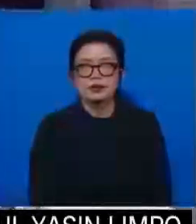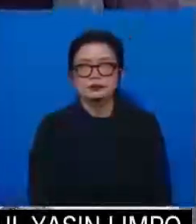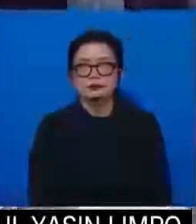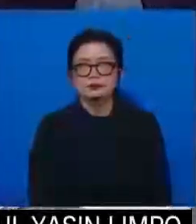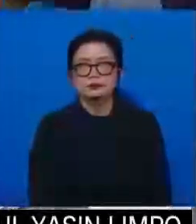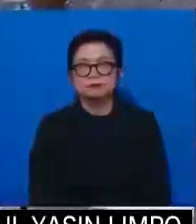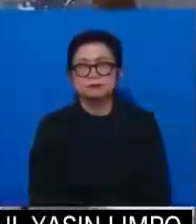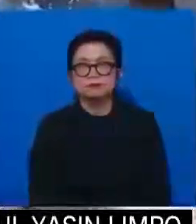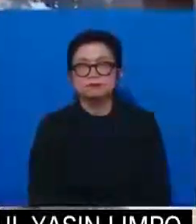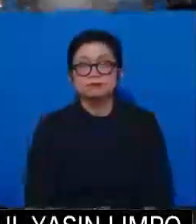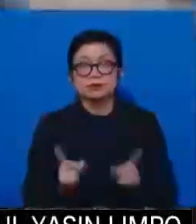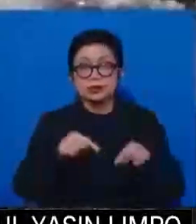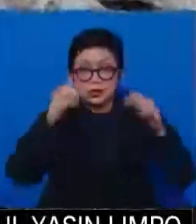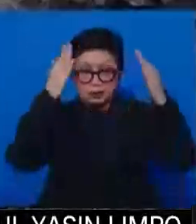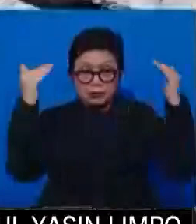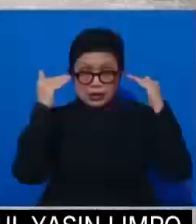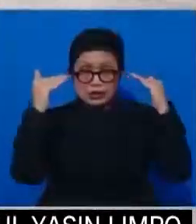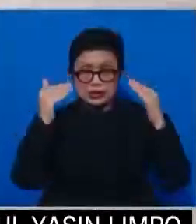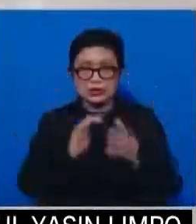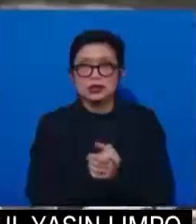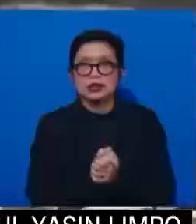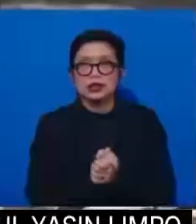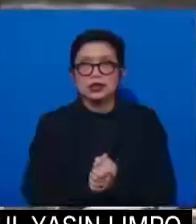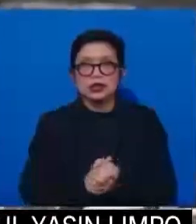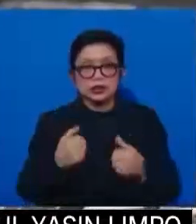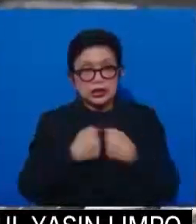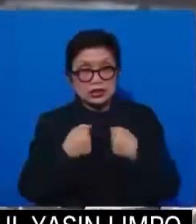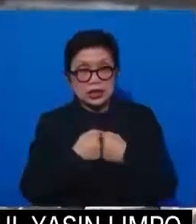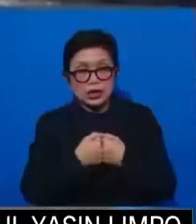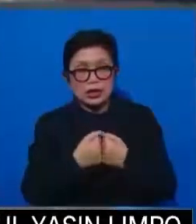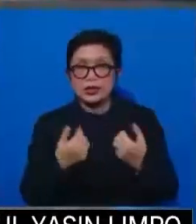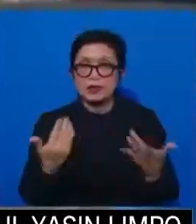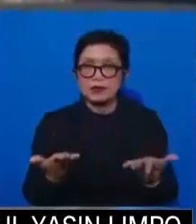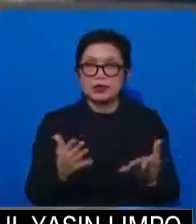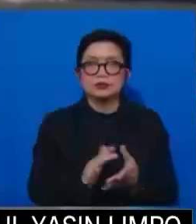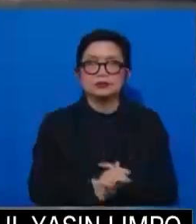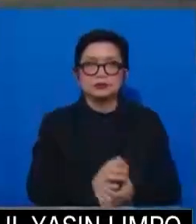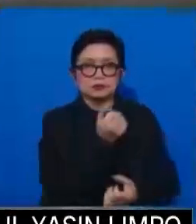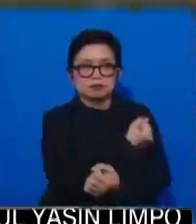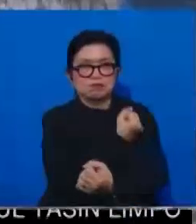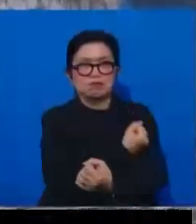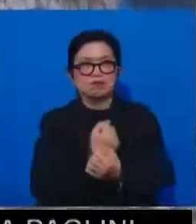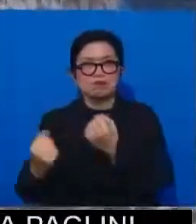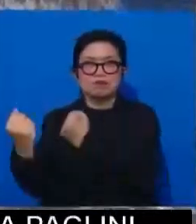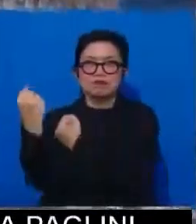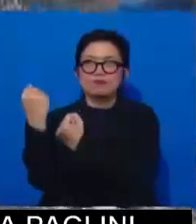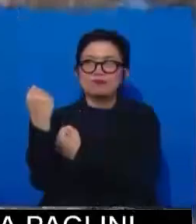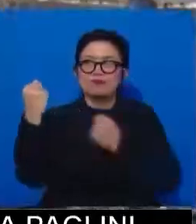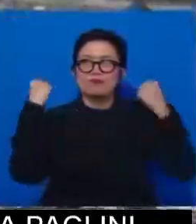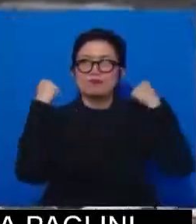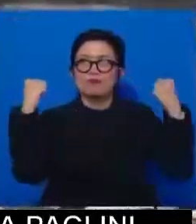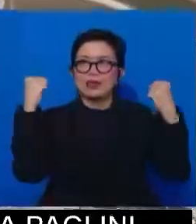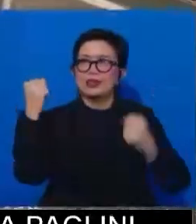ini. Untuk menjadi petani garam, banyak tantangan yang harus ditaklukkan. Selain harus memiliki tenaga prima dan kuat, juga harus